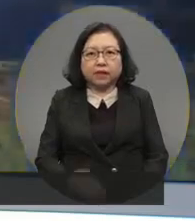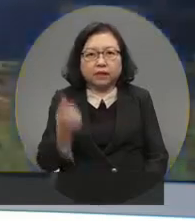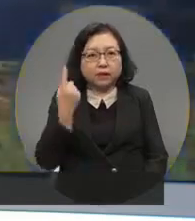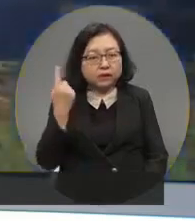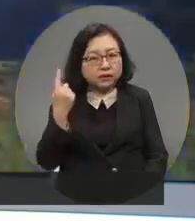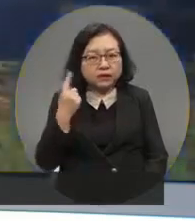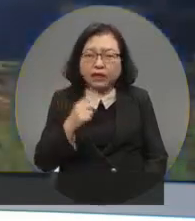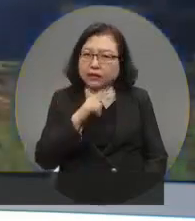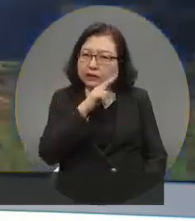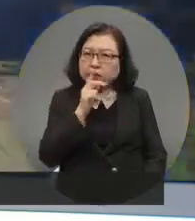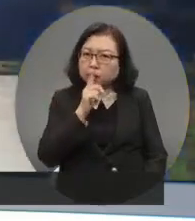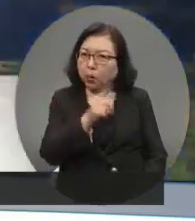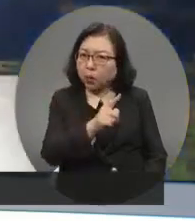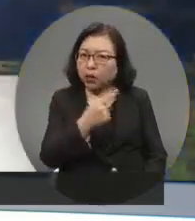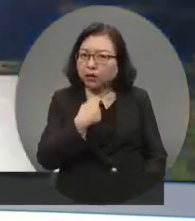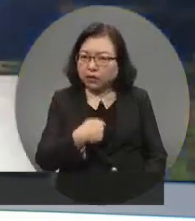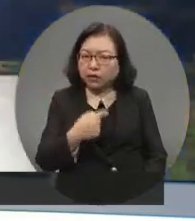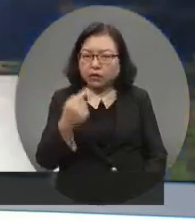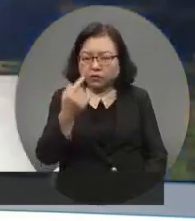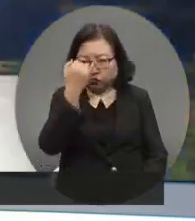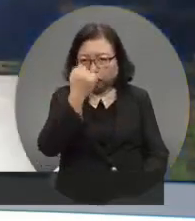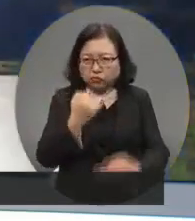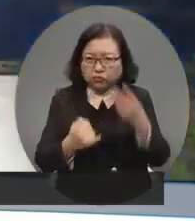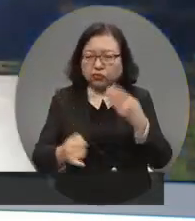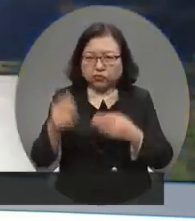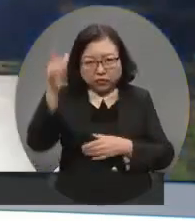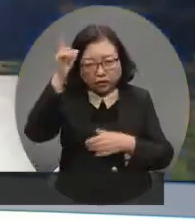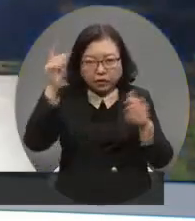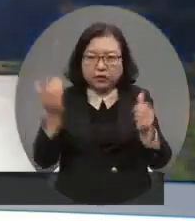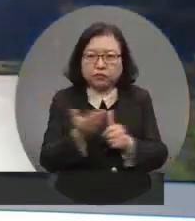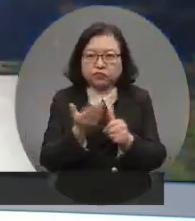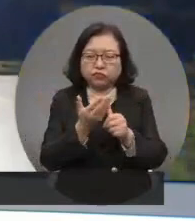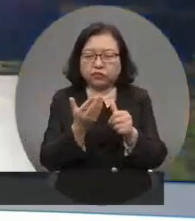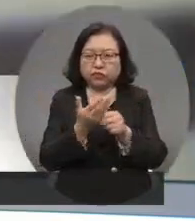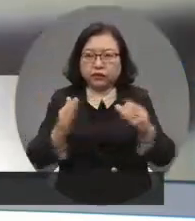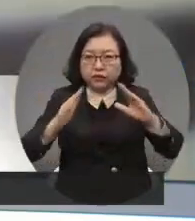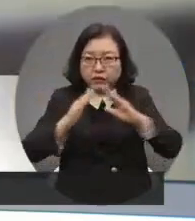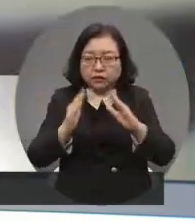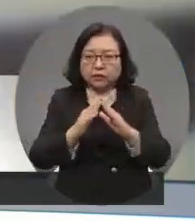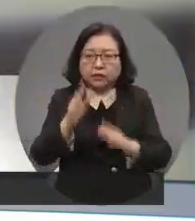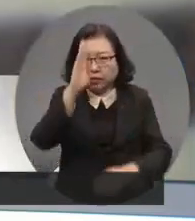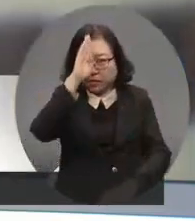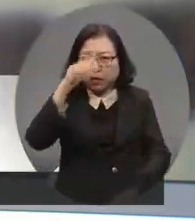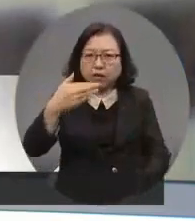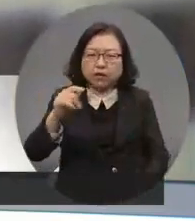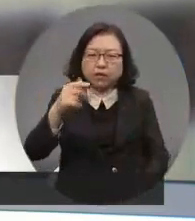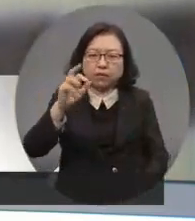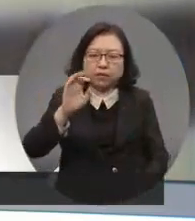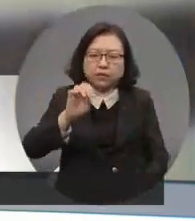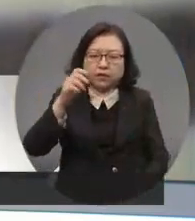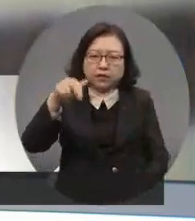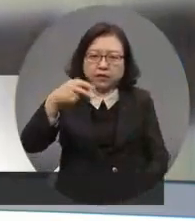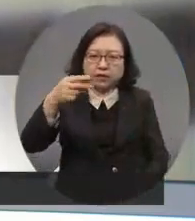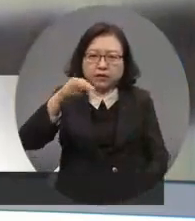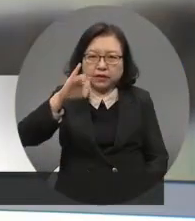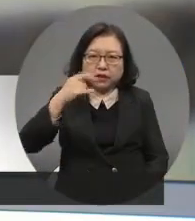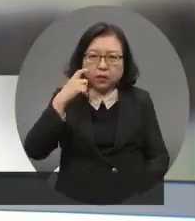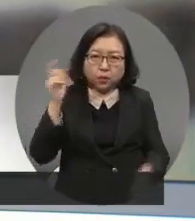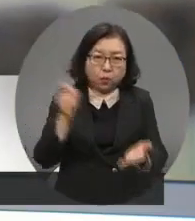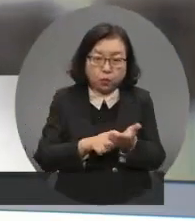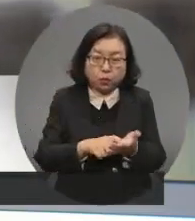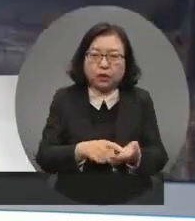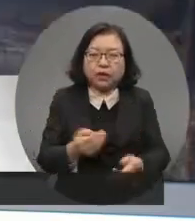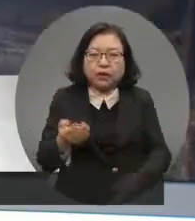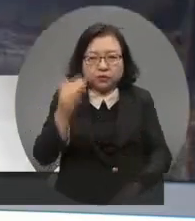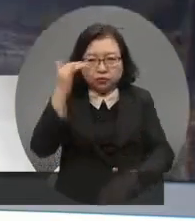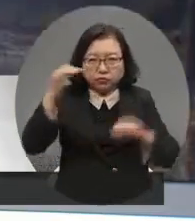어제 의심 신고가 들어온 충주의 한우 농장에서 럼피스킨이 확진됐습니다. 충북에서는 지난달 23일 음성에